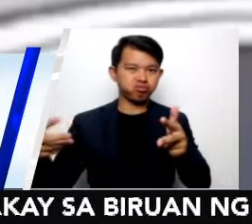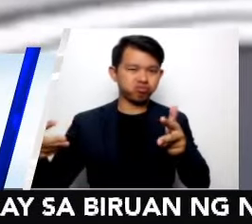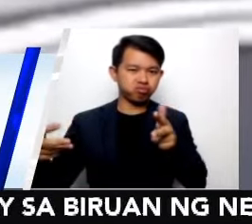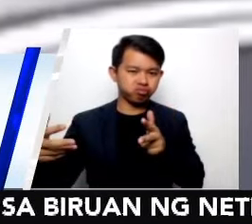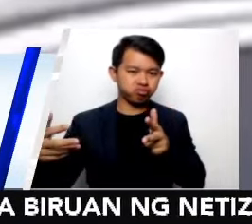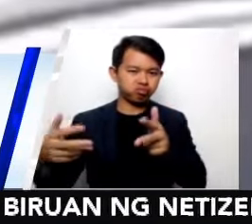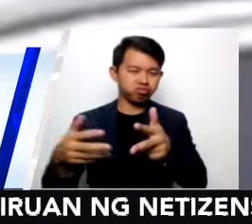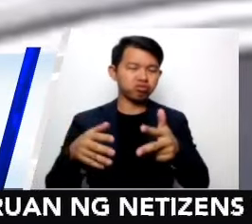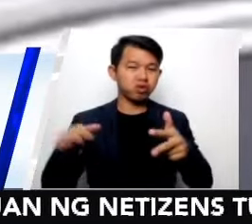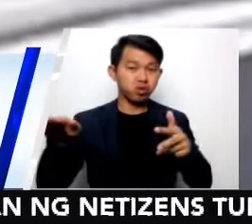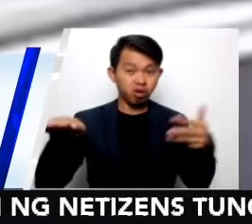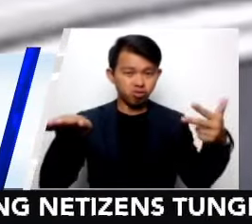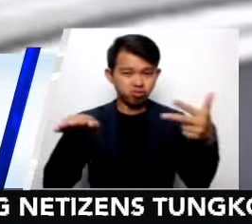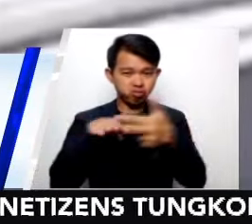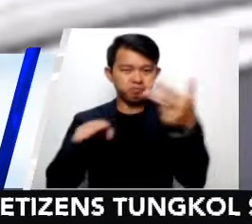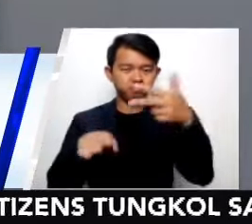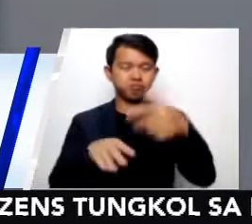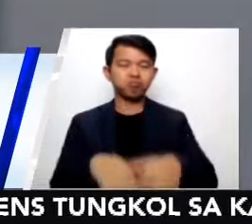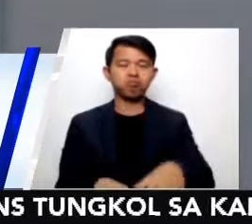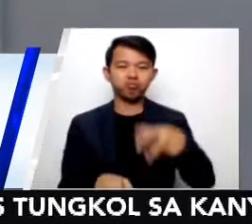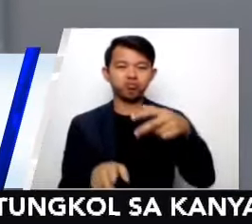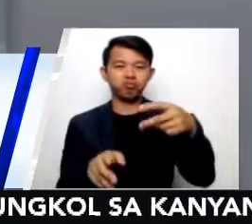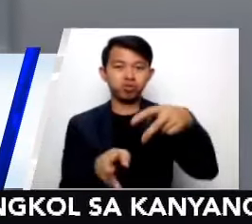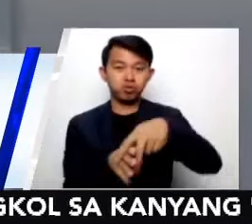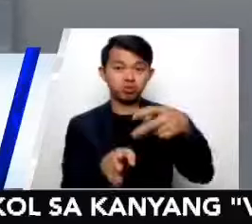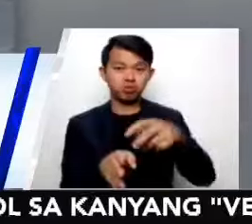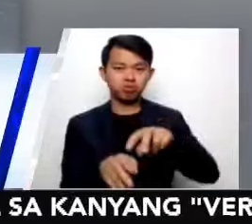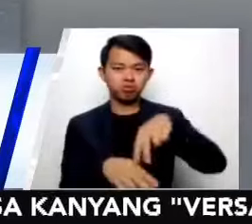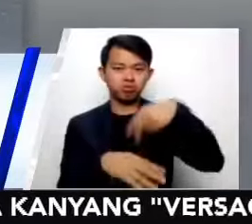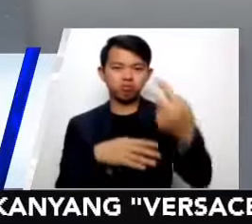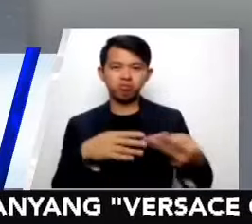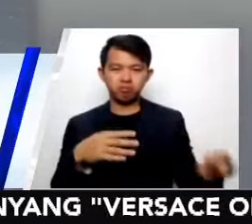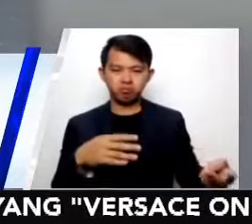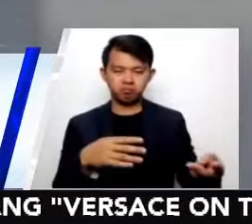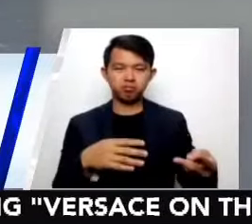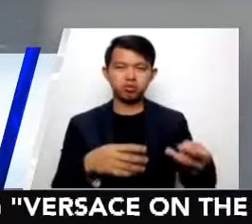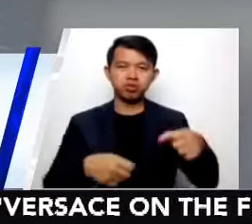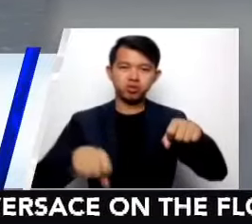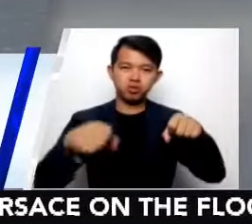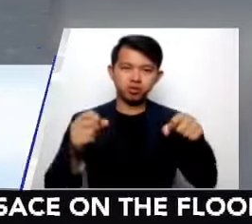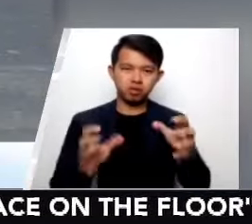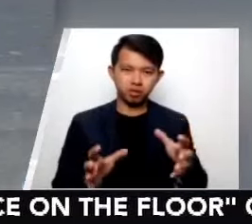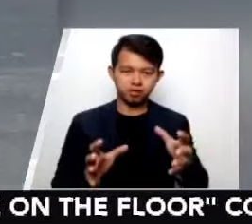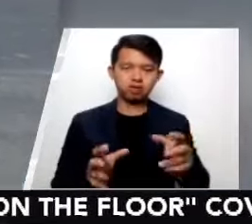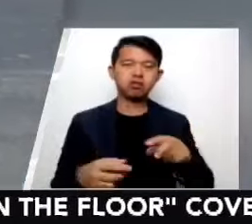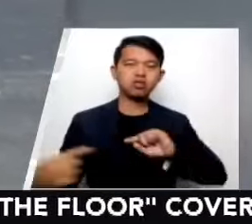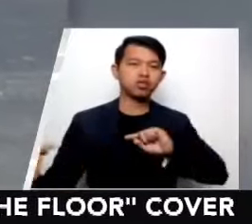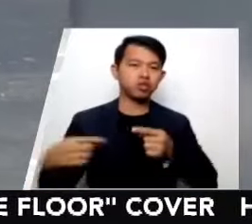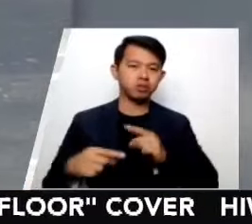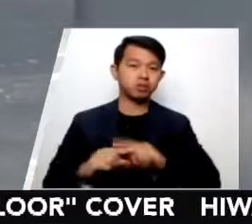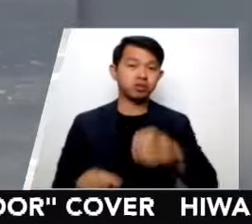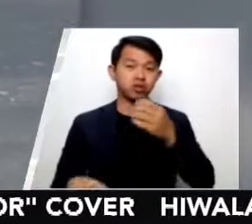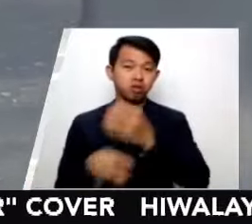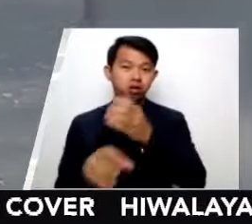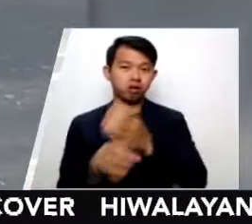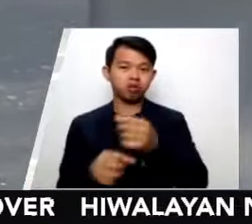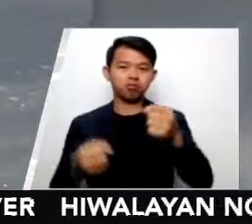ng motorsiklo. Sugatan siya at ang rider. Wala namang nasaktan sa sakay ng kotse.